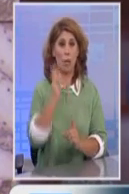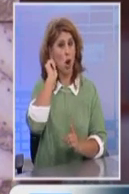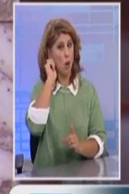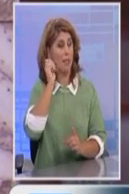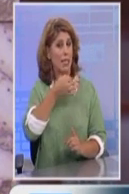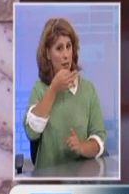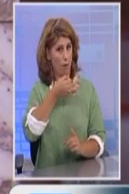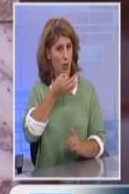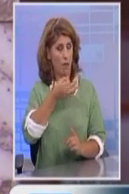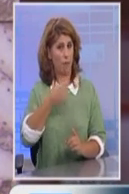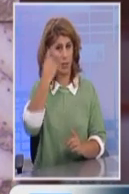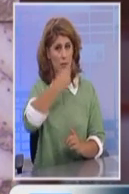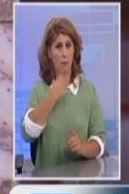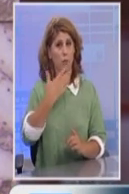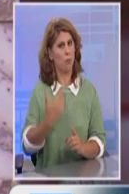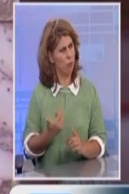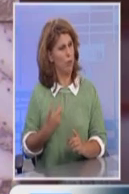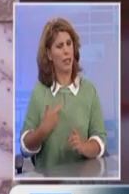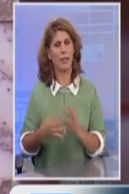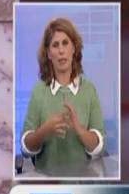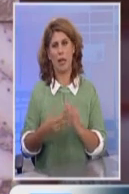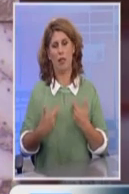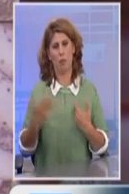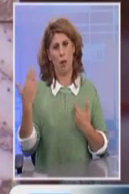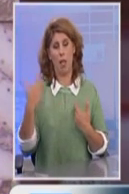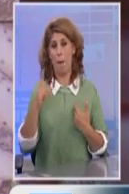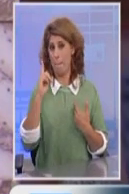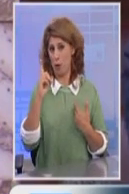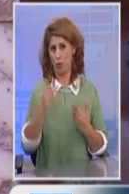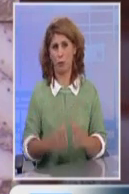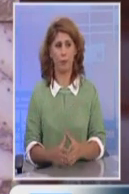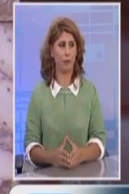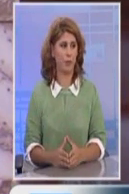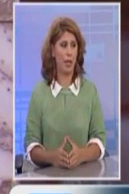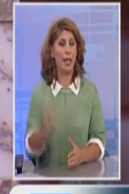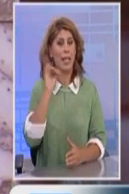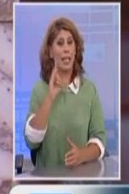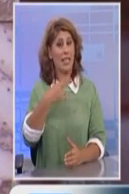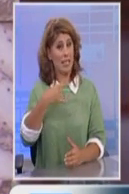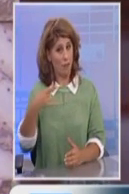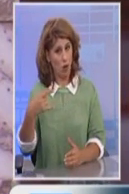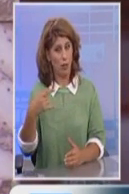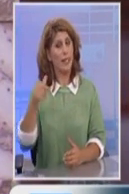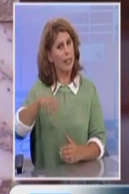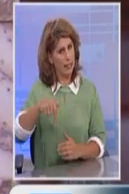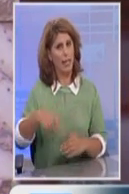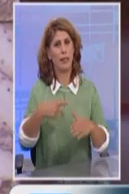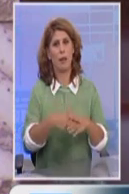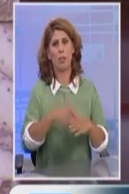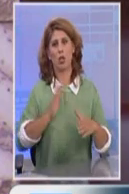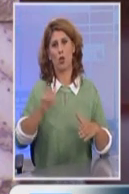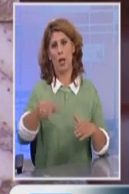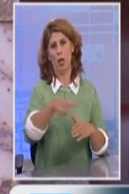ονομαστική αναφορά σε πρόσωπο που είχε διατελέσει συνεργάτης μου. Πρώτον, κ. Ζευγόλη ήταν και είναι τραπεζικός